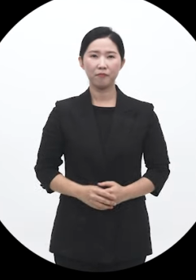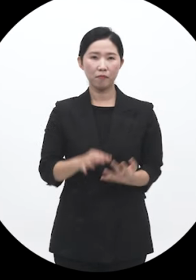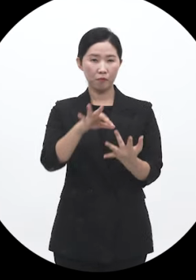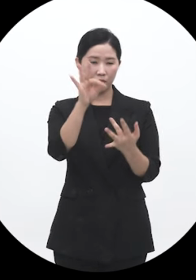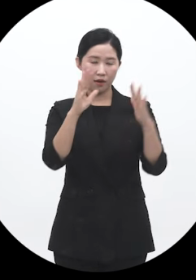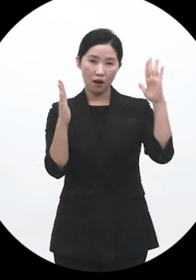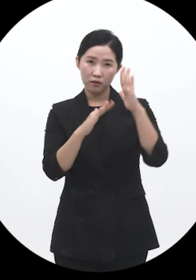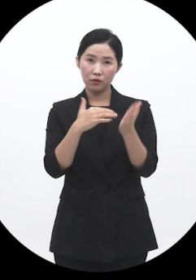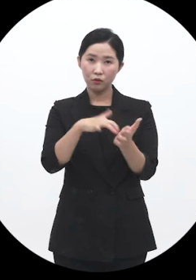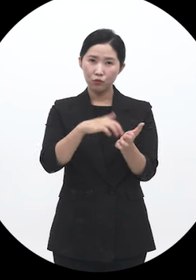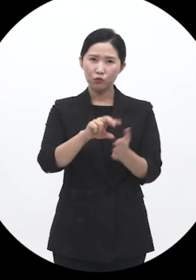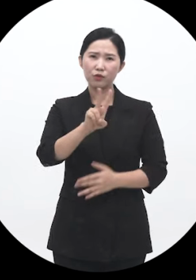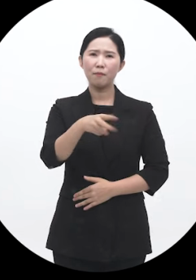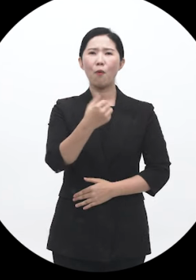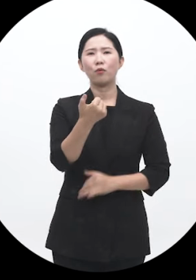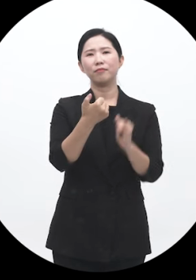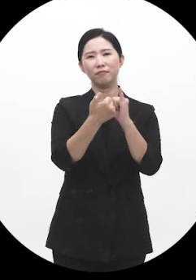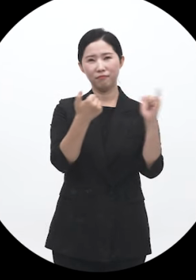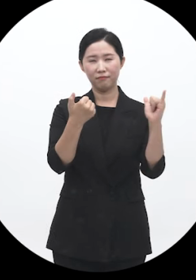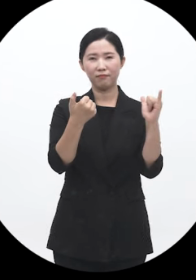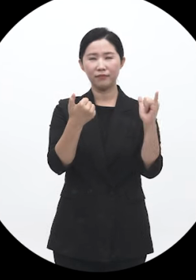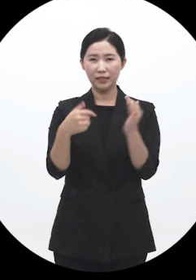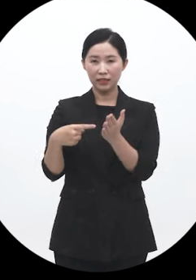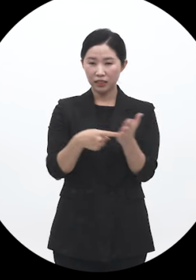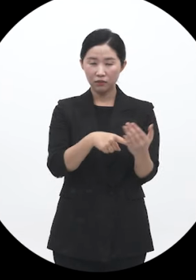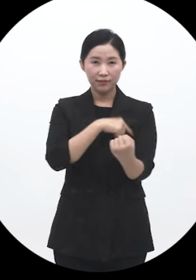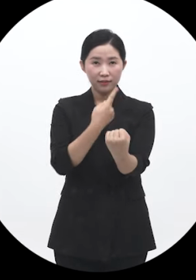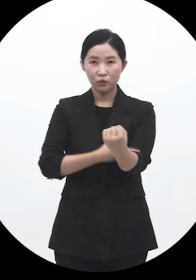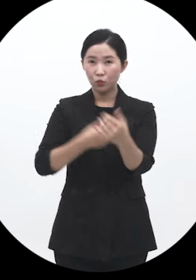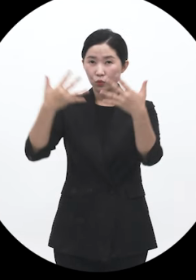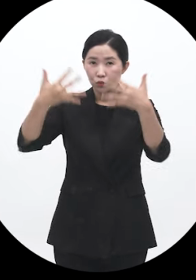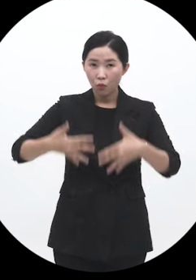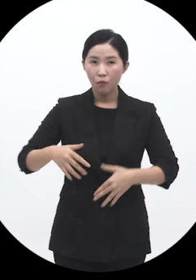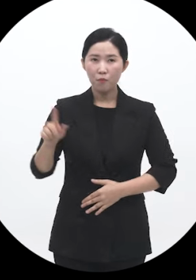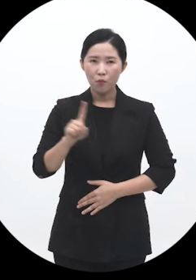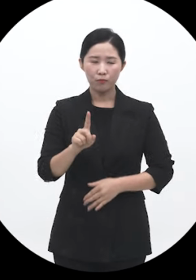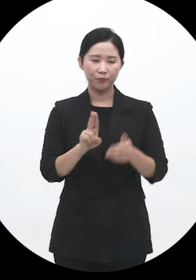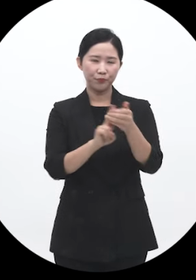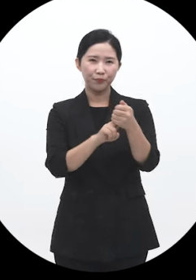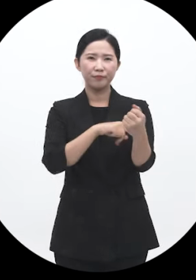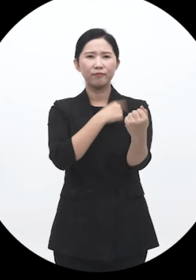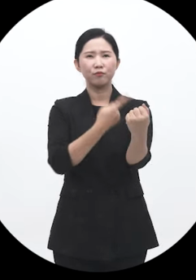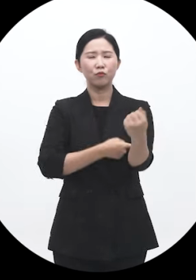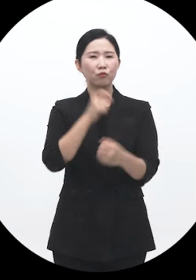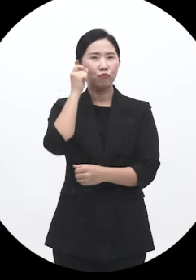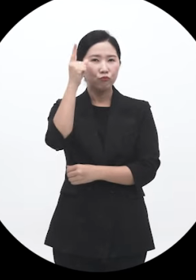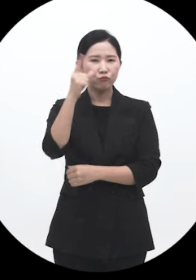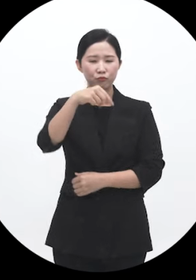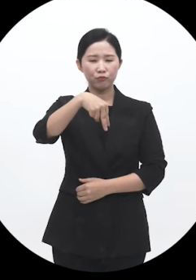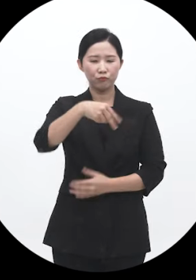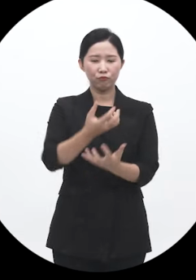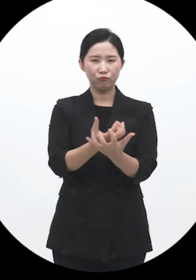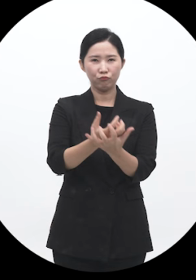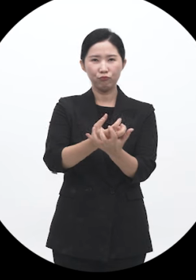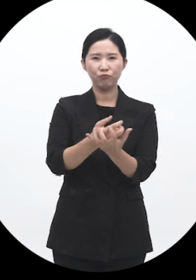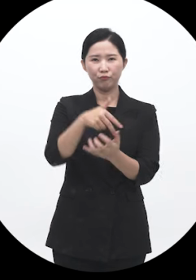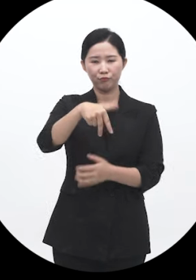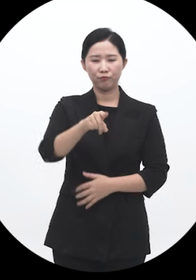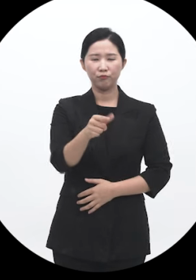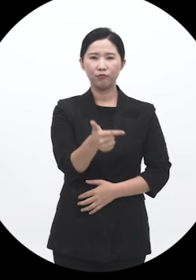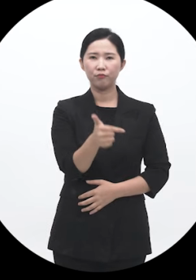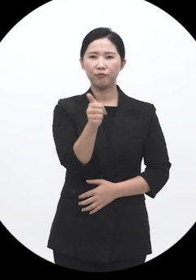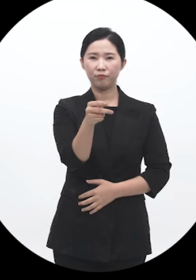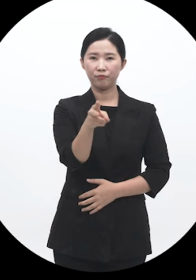250명을 선발하고 지원 자격은 잠재 능력 우수자 서류 전형과 동일합니다.